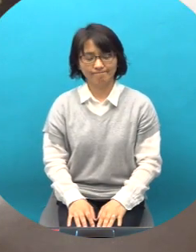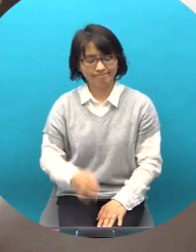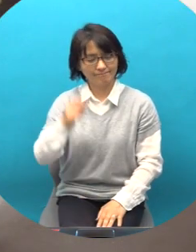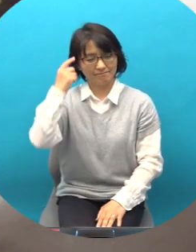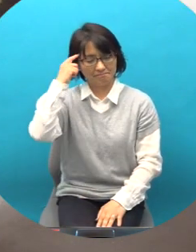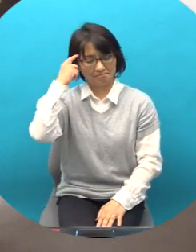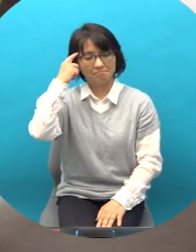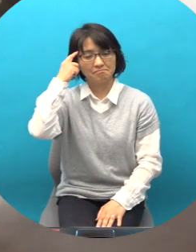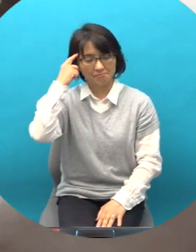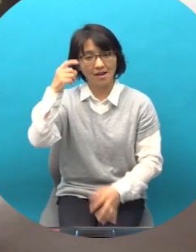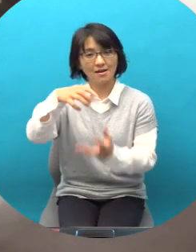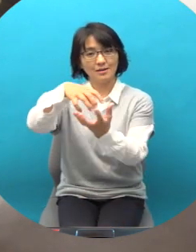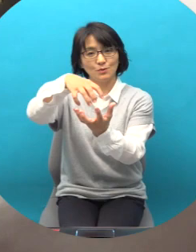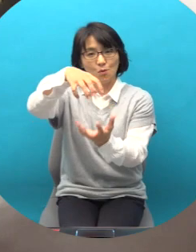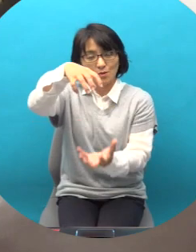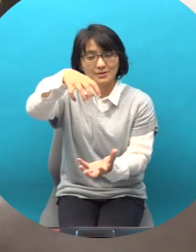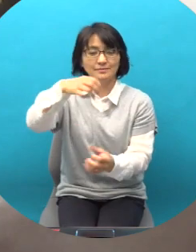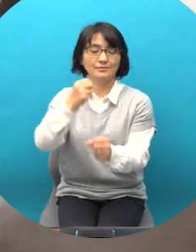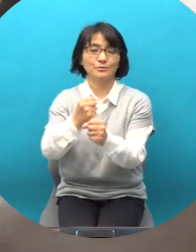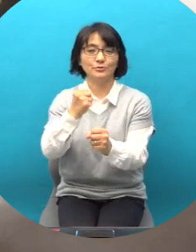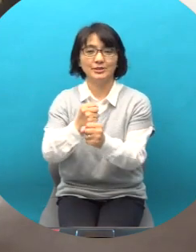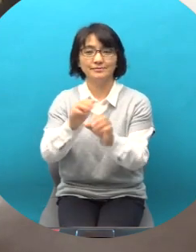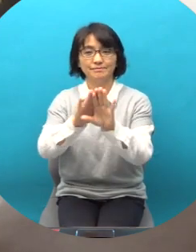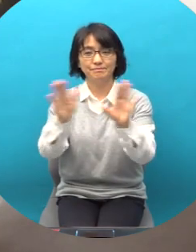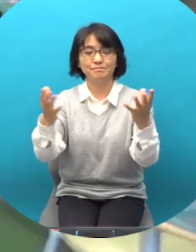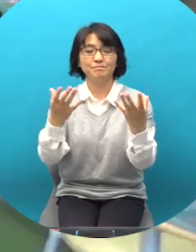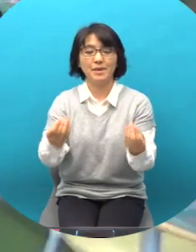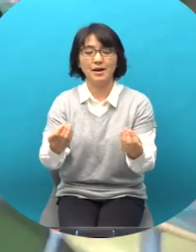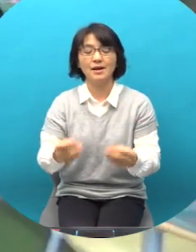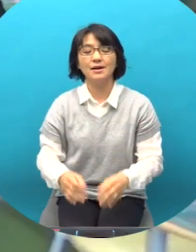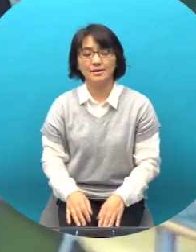そうした中、この提灯作りも始められました。